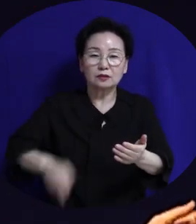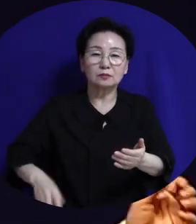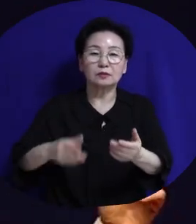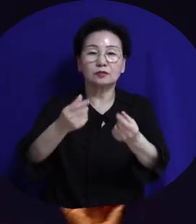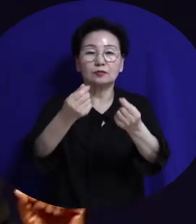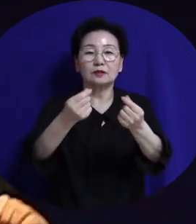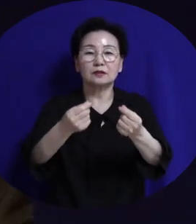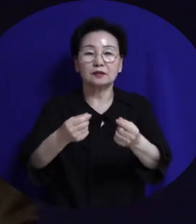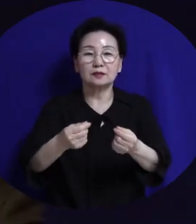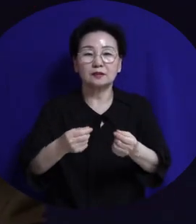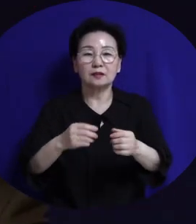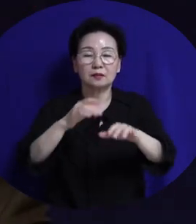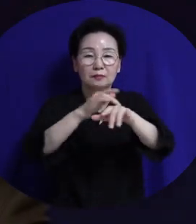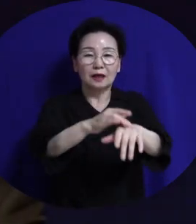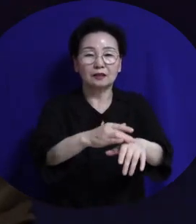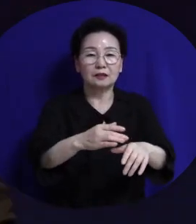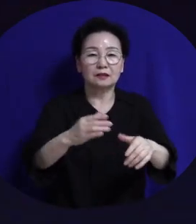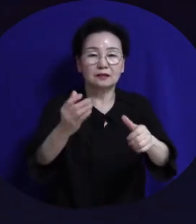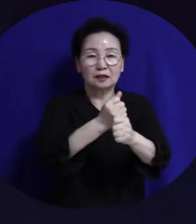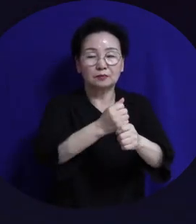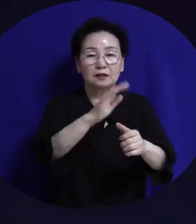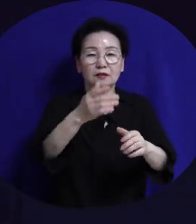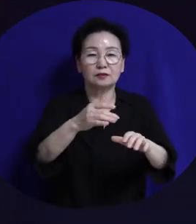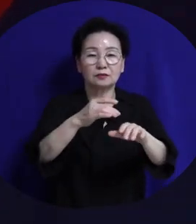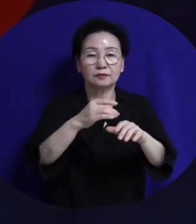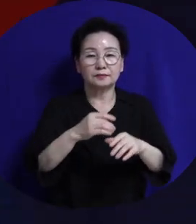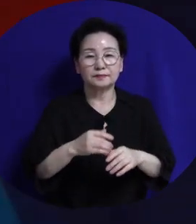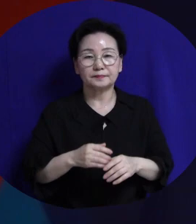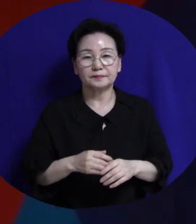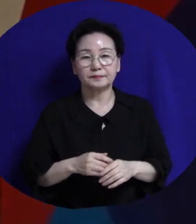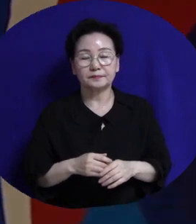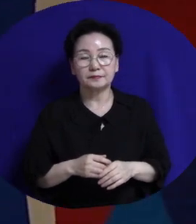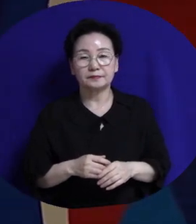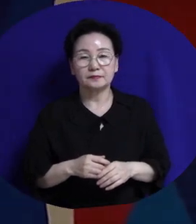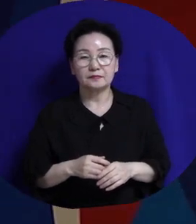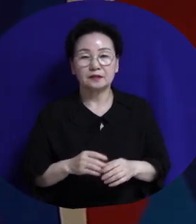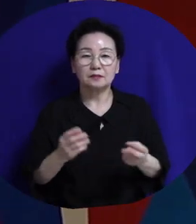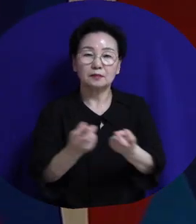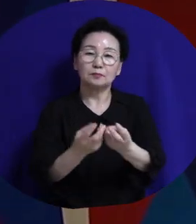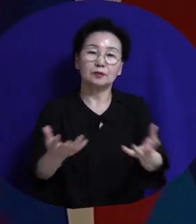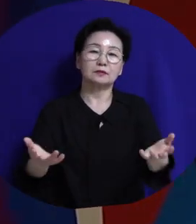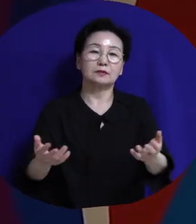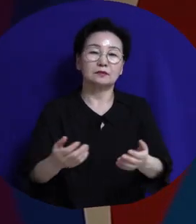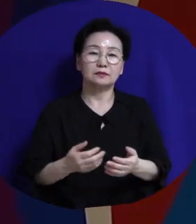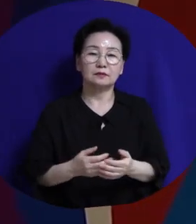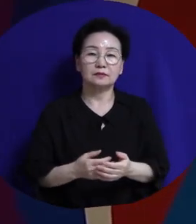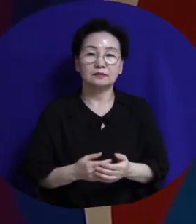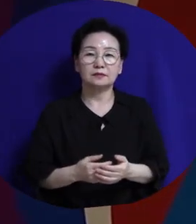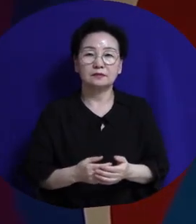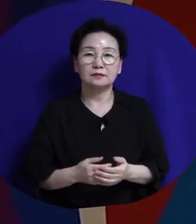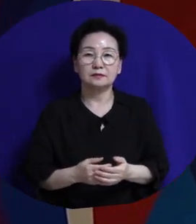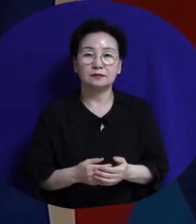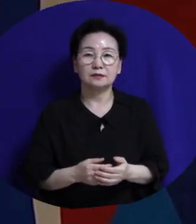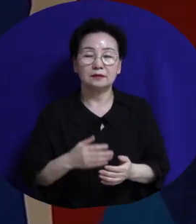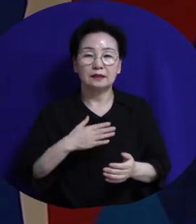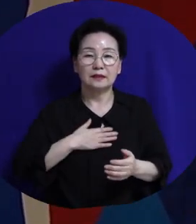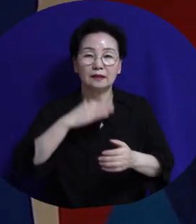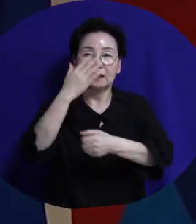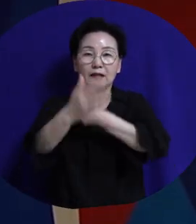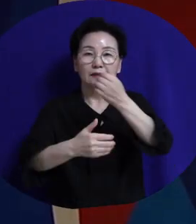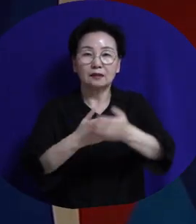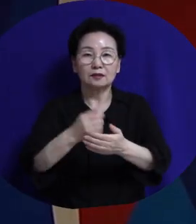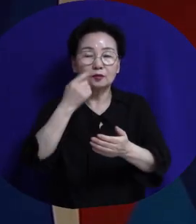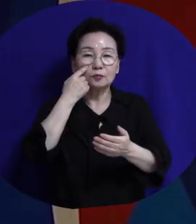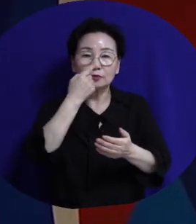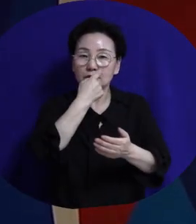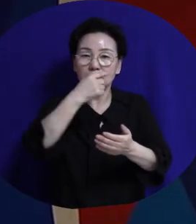그게 마귀의 밥이 되는 거죠. 귀신의 밥이 되는 거죠. 어찌할 수가 없는 겁니다. 나는 하나님이